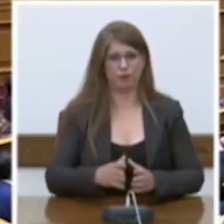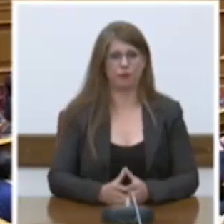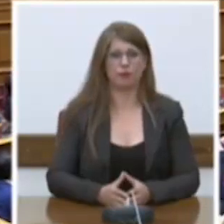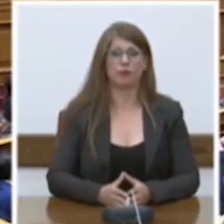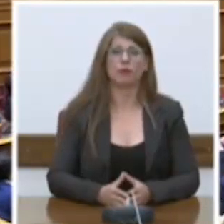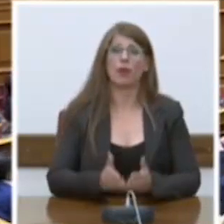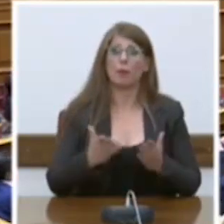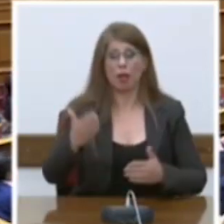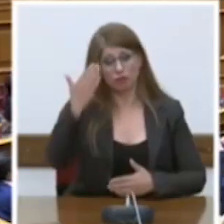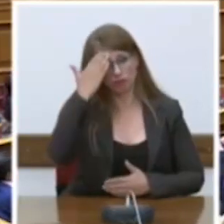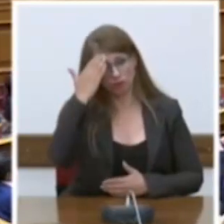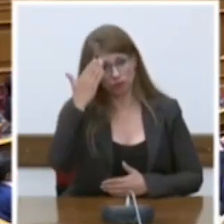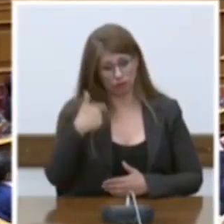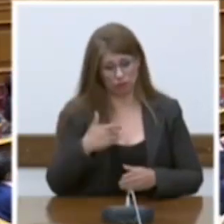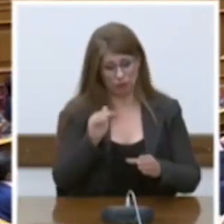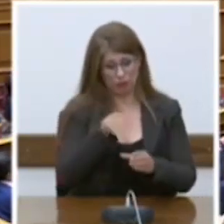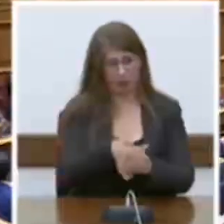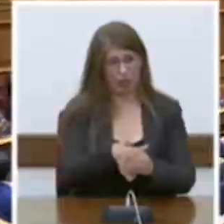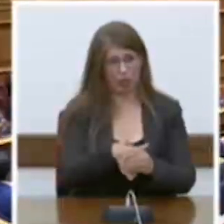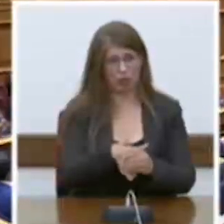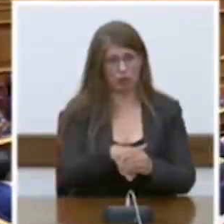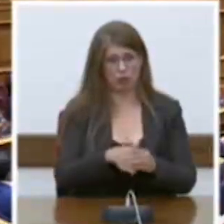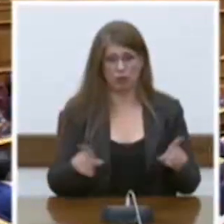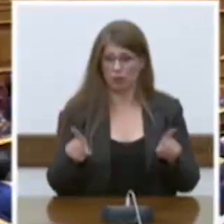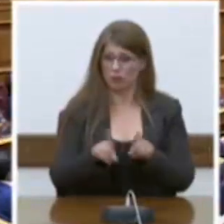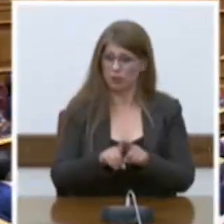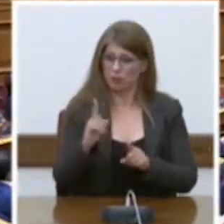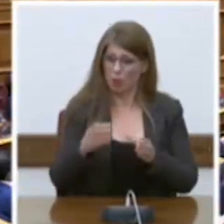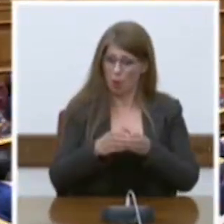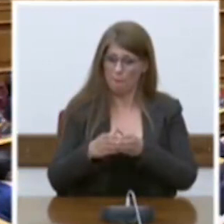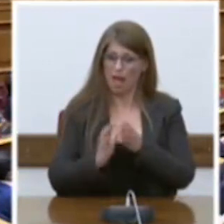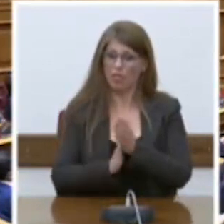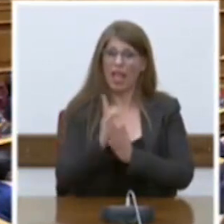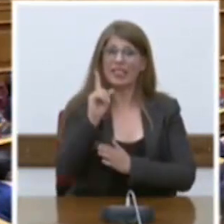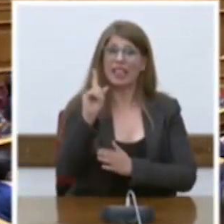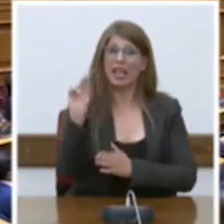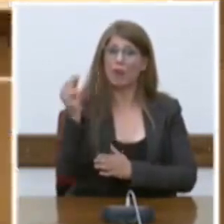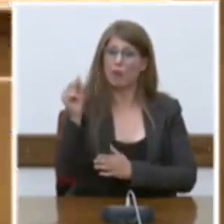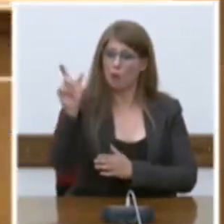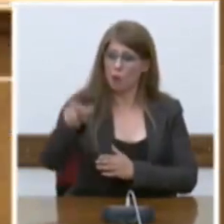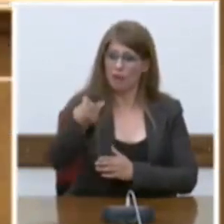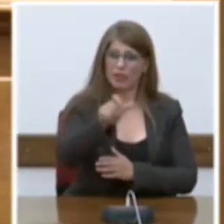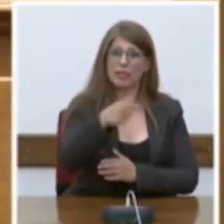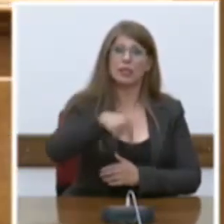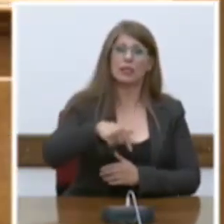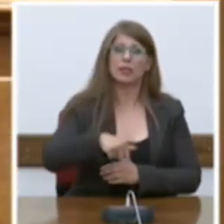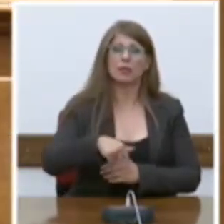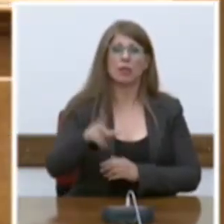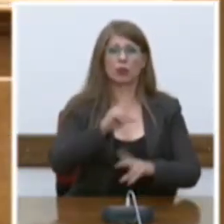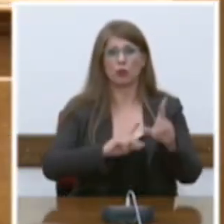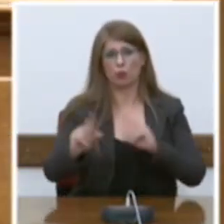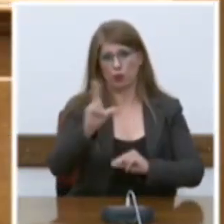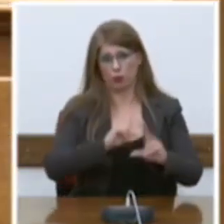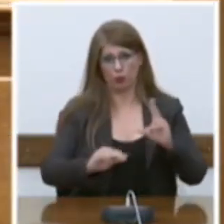μεγάλη μου τιμή συμμετέχω μαζί με μια ομάδα 11 βουλευτών στη σημερινή συνεδρίαση